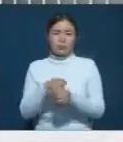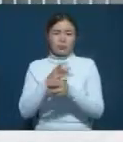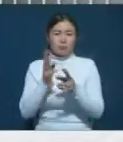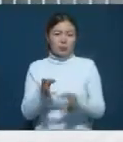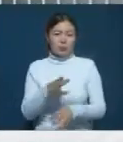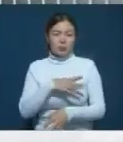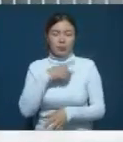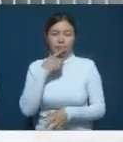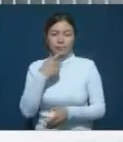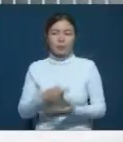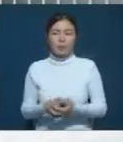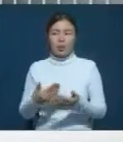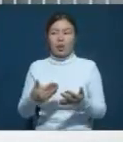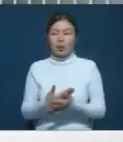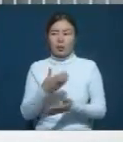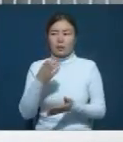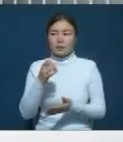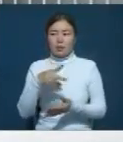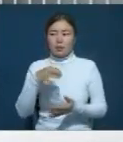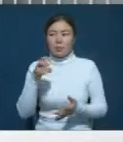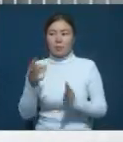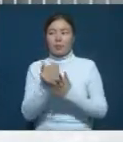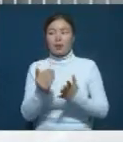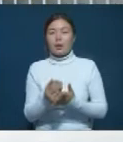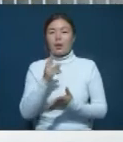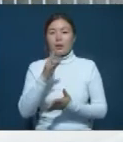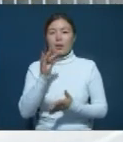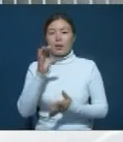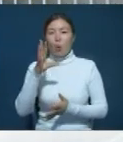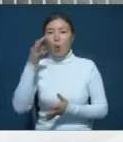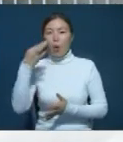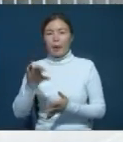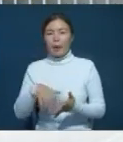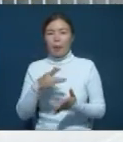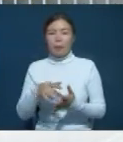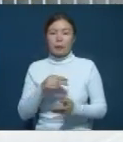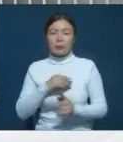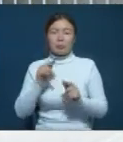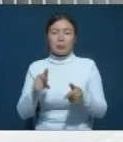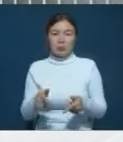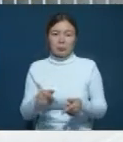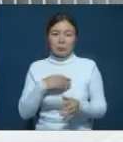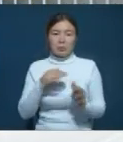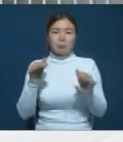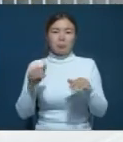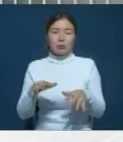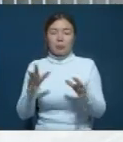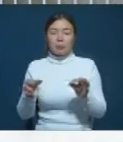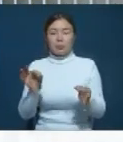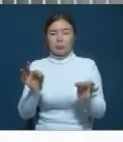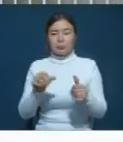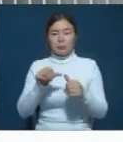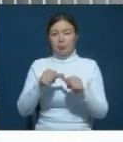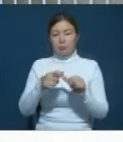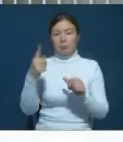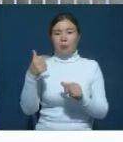Жаңа серпін бағдарламасы арқылы Кисой компаниясына жұмысқа орналастық, тұрақты жұмысқа. Қазір міне бір